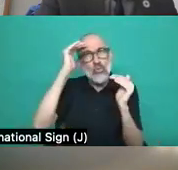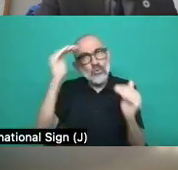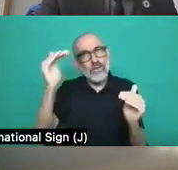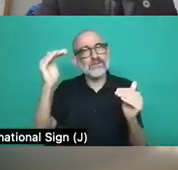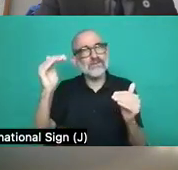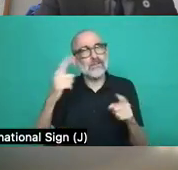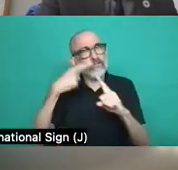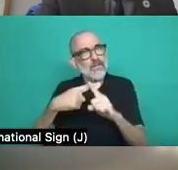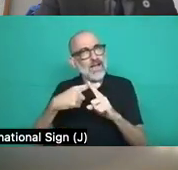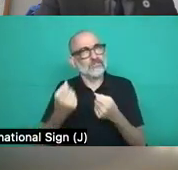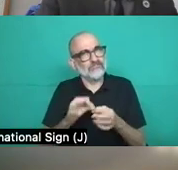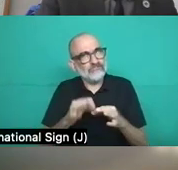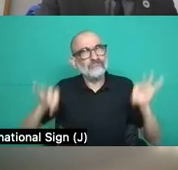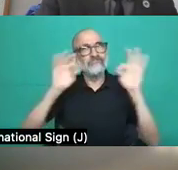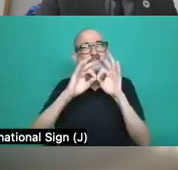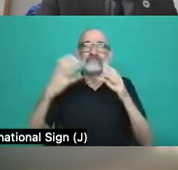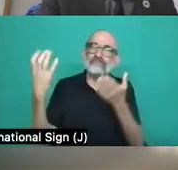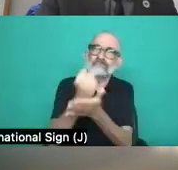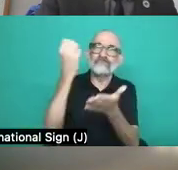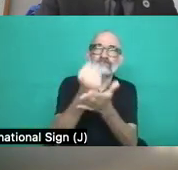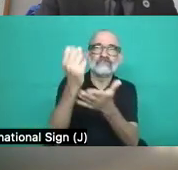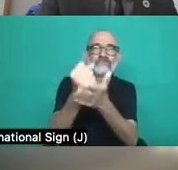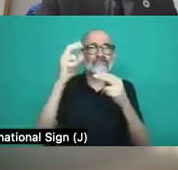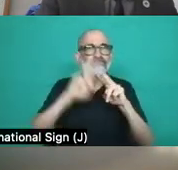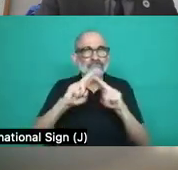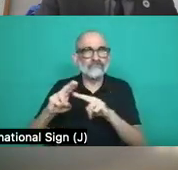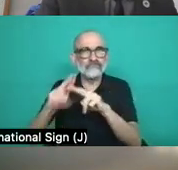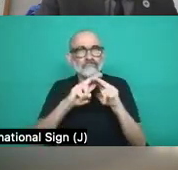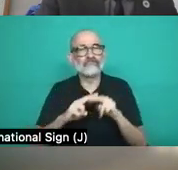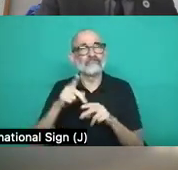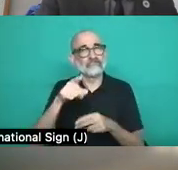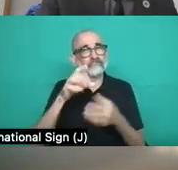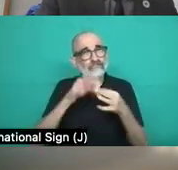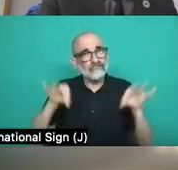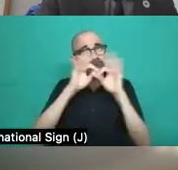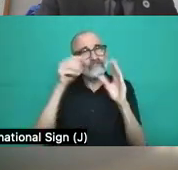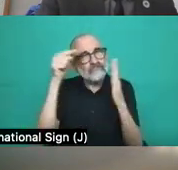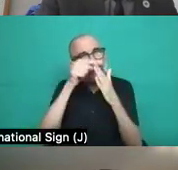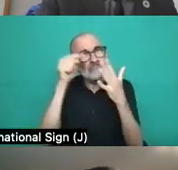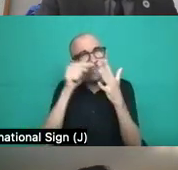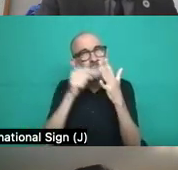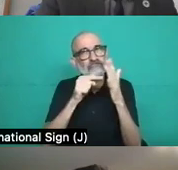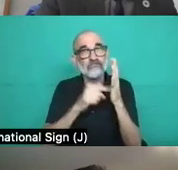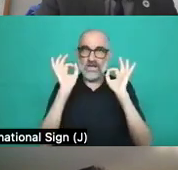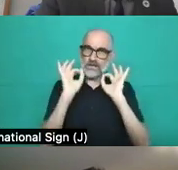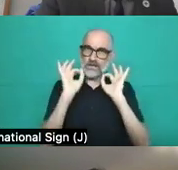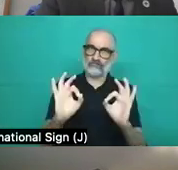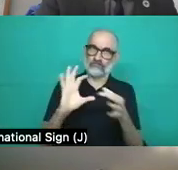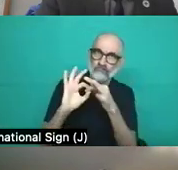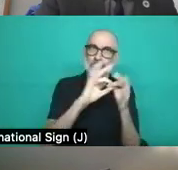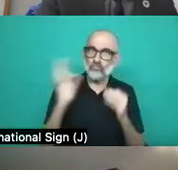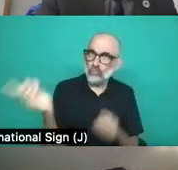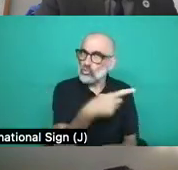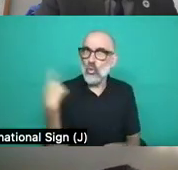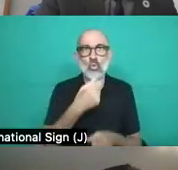rôle essentiel là-dedans. Il est essentiel de travailler ensemble afin de créer un environnement où chaque